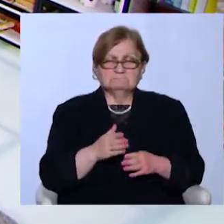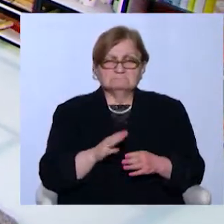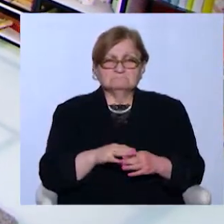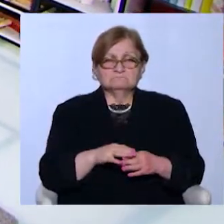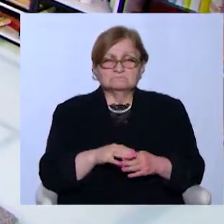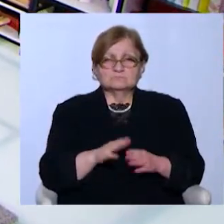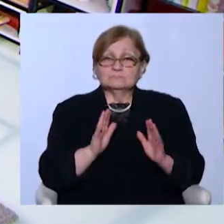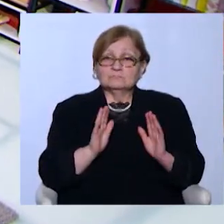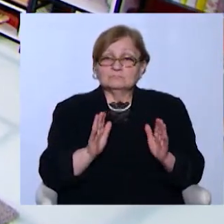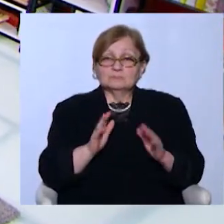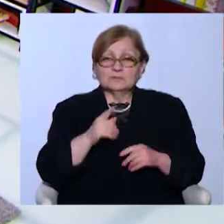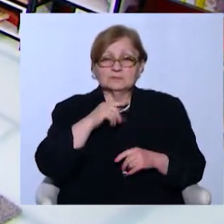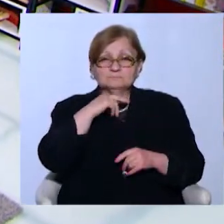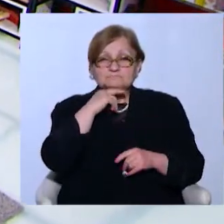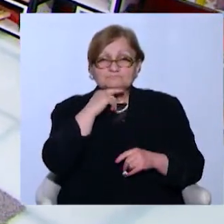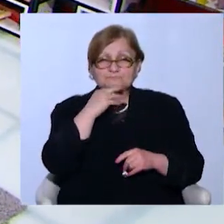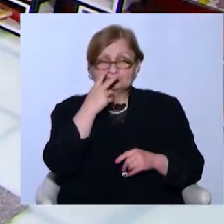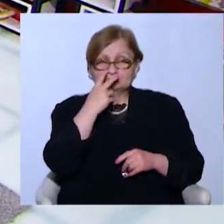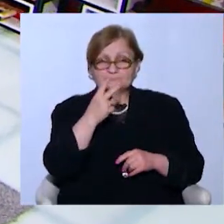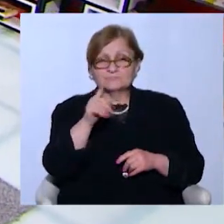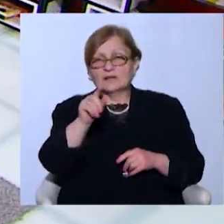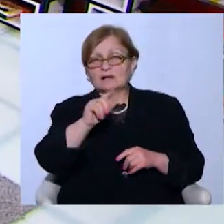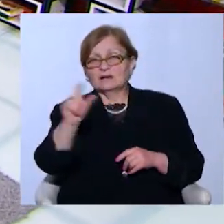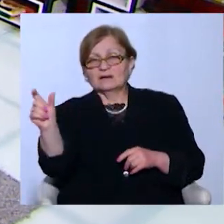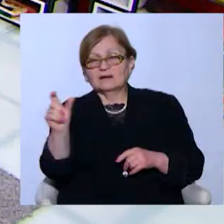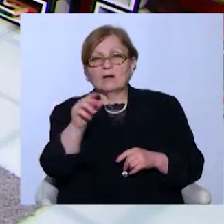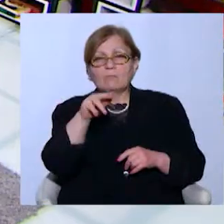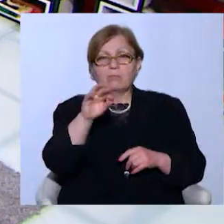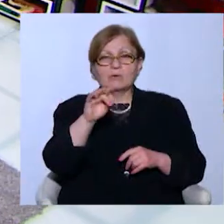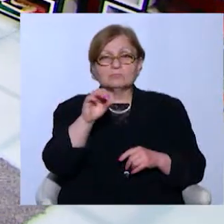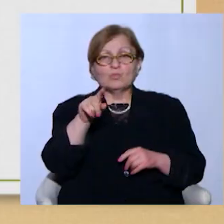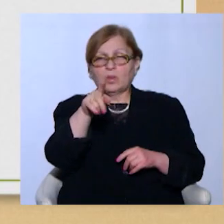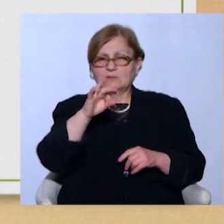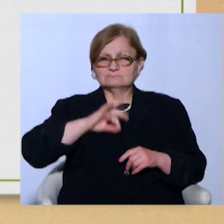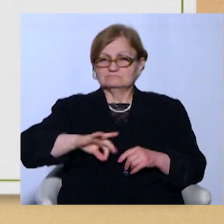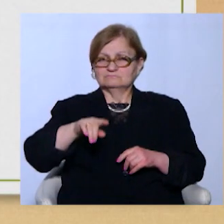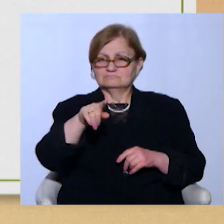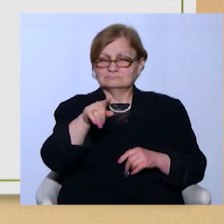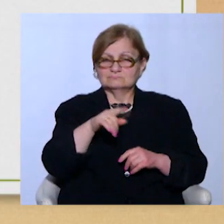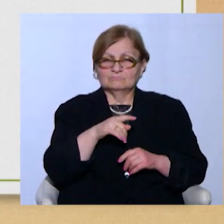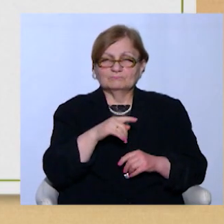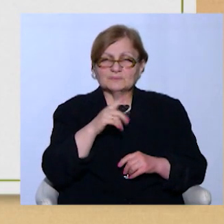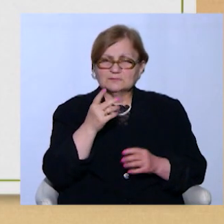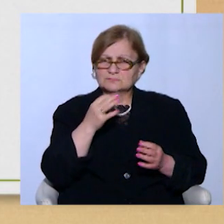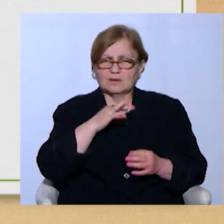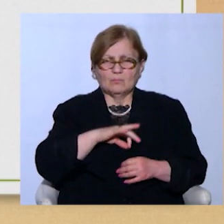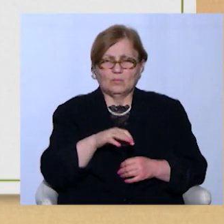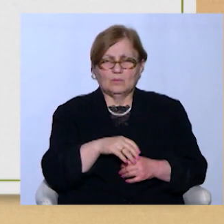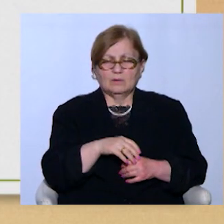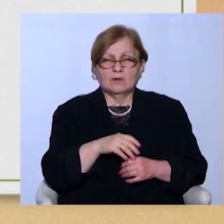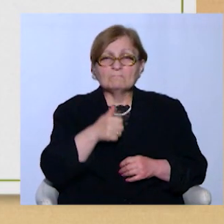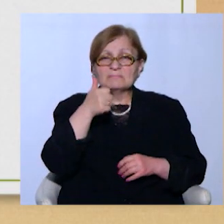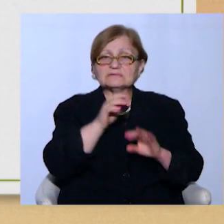თუმცა მოდით მივაქციოთ ყურადღება გვერდზე დაწერილ ფორმულას და გამოვიყენოთ ეს ფორმულა. ჯერ